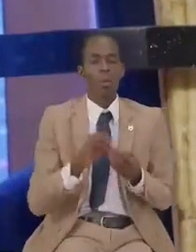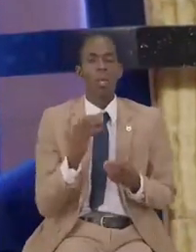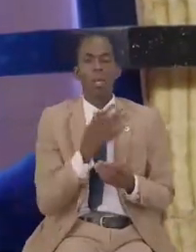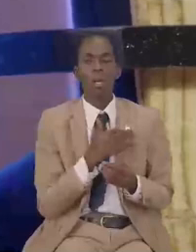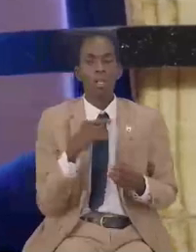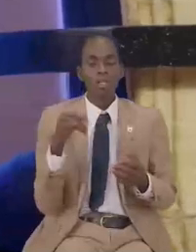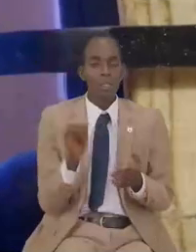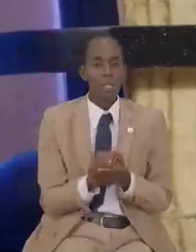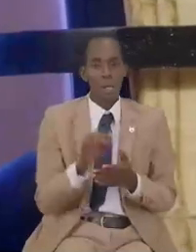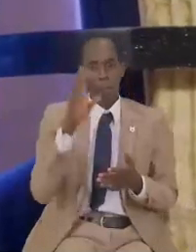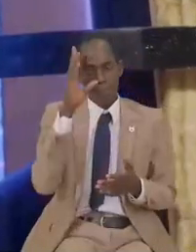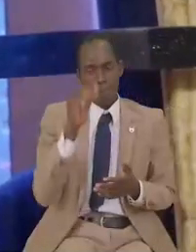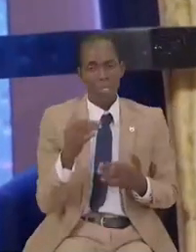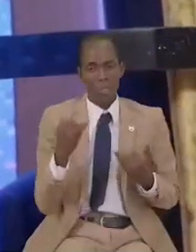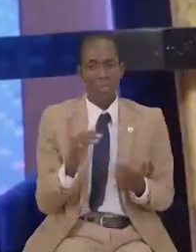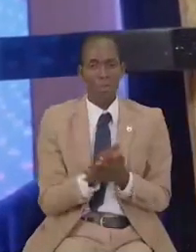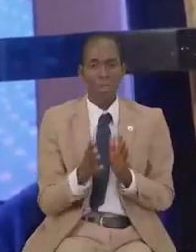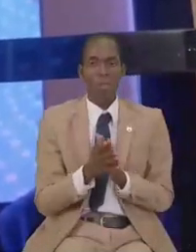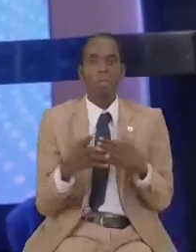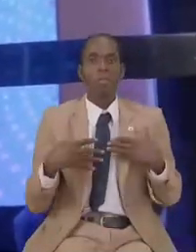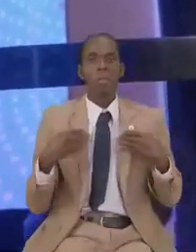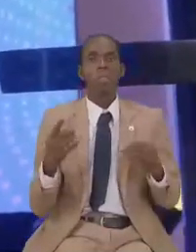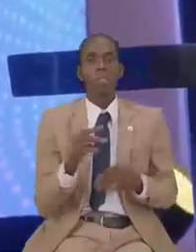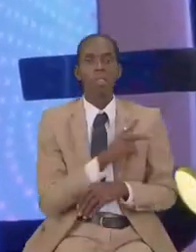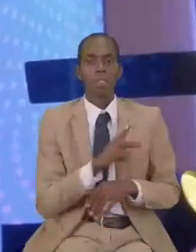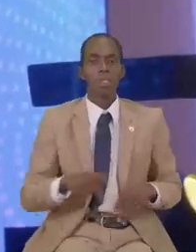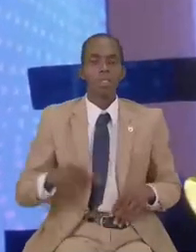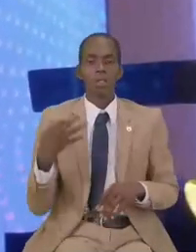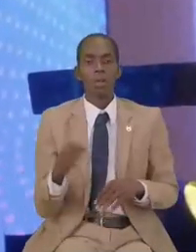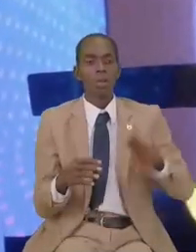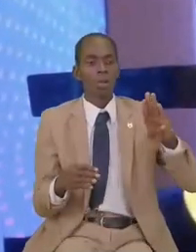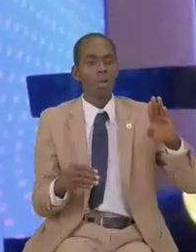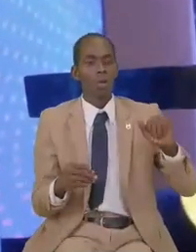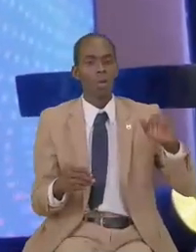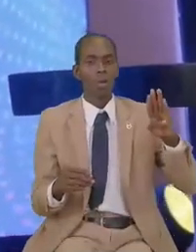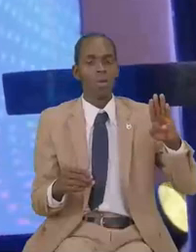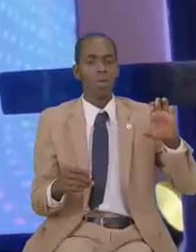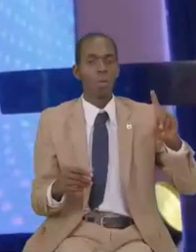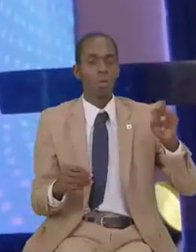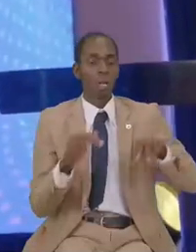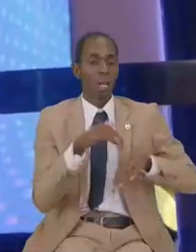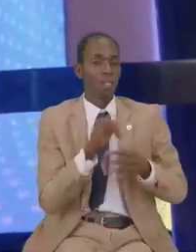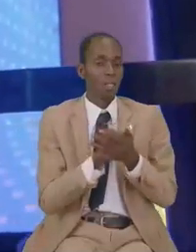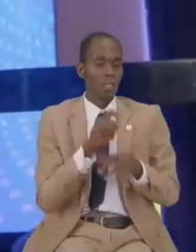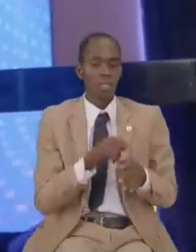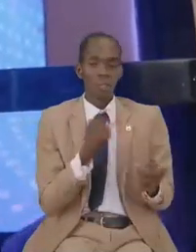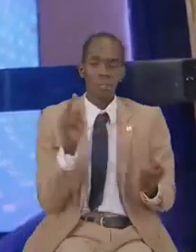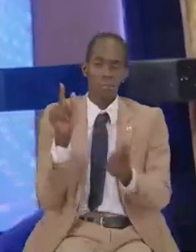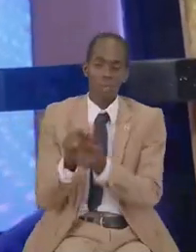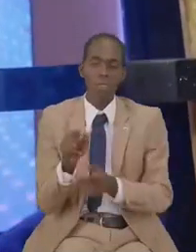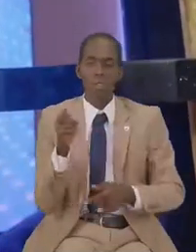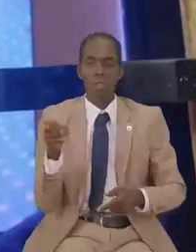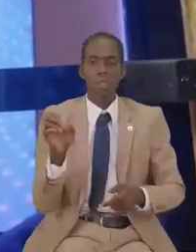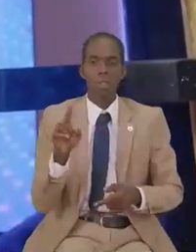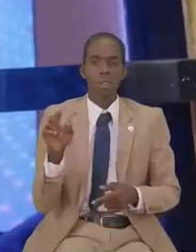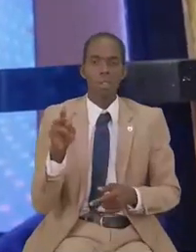c'est Ézéchia, après la guérison, rétablissement, le roi de Babylone, à l'époque, est venu vers lui. Elle a envoyé